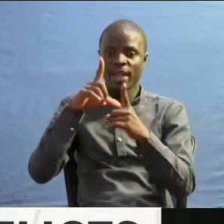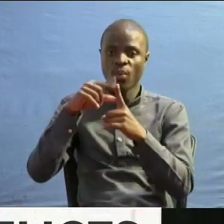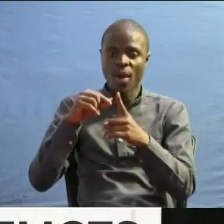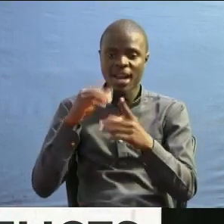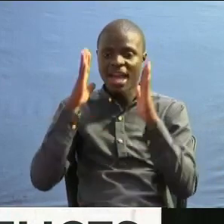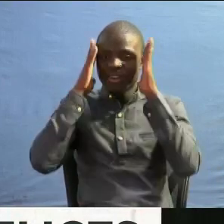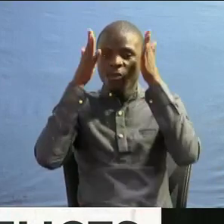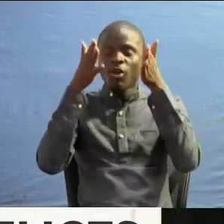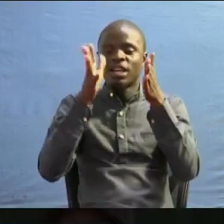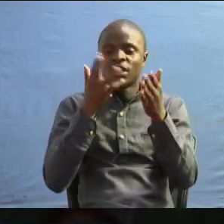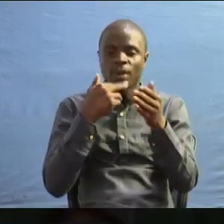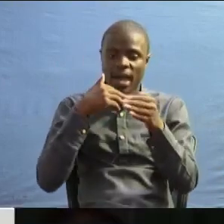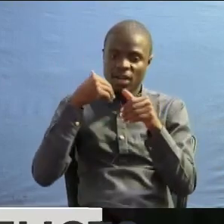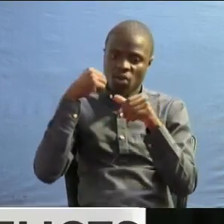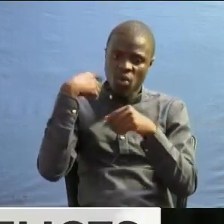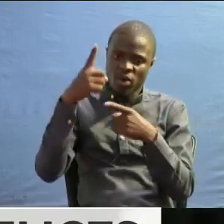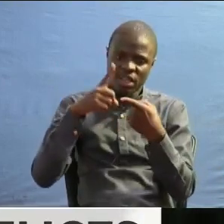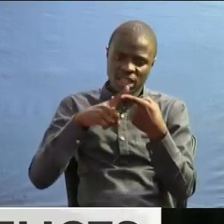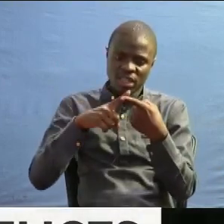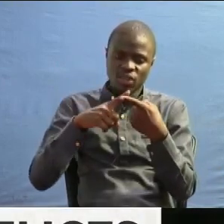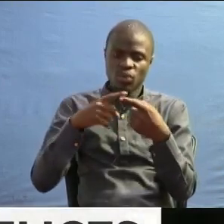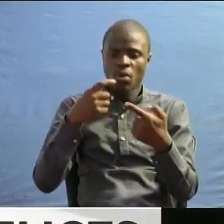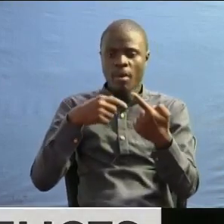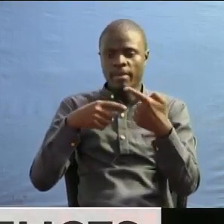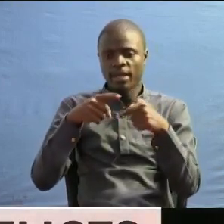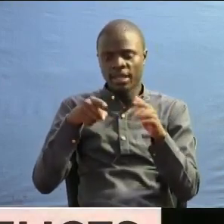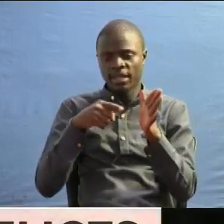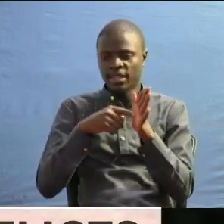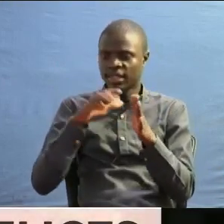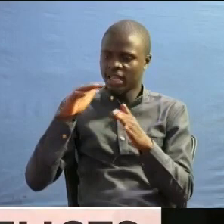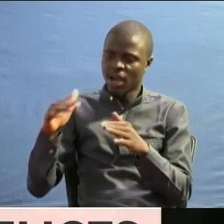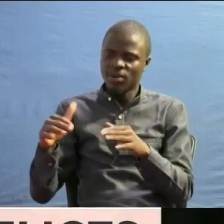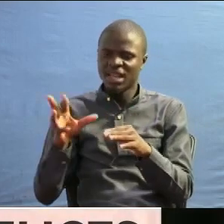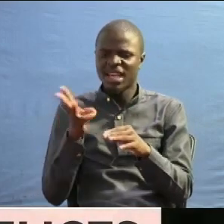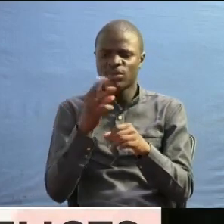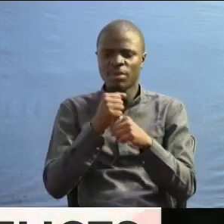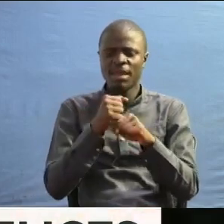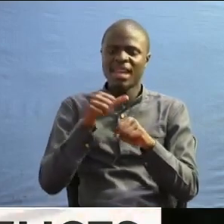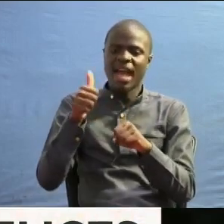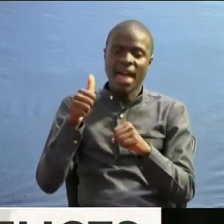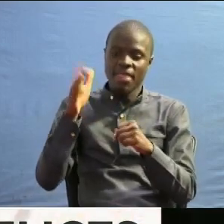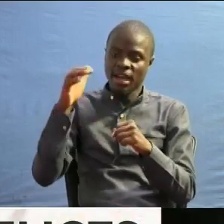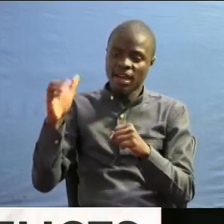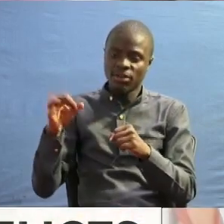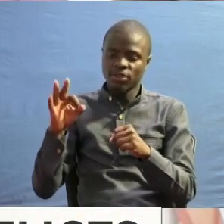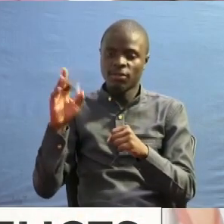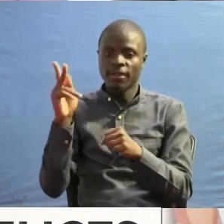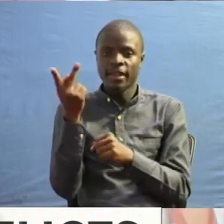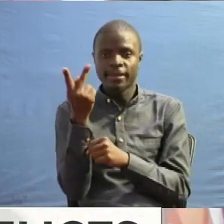commitment. We are going to secure Laikipia County as we secure all the other counties of the Republic of